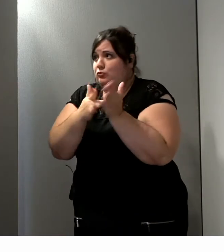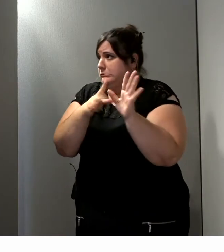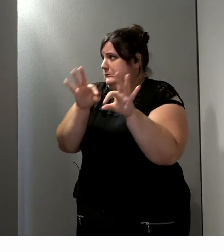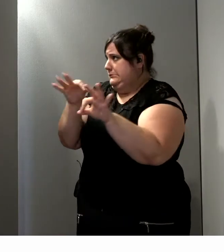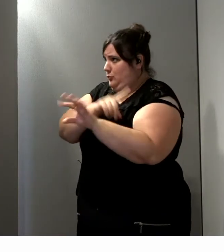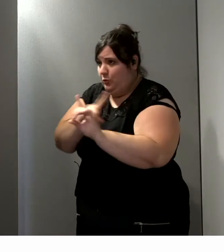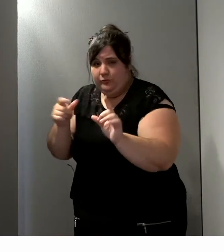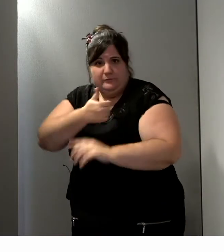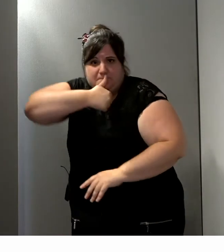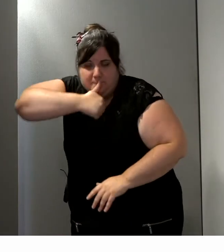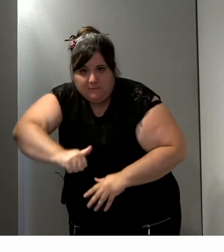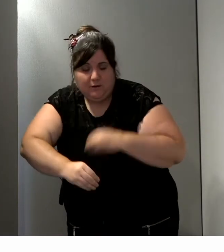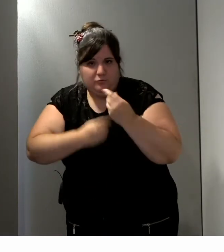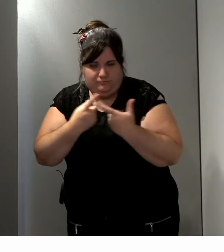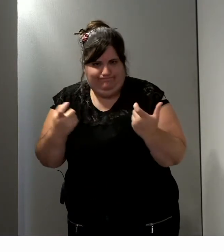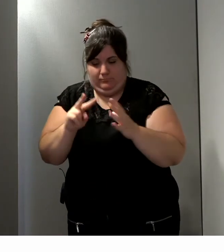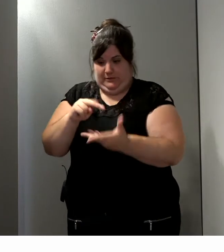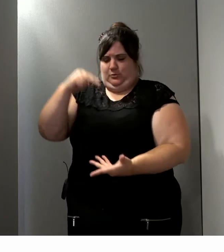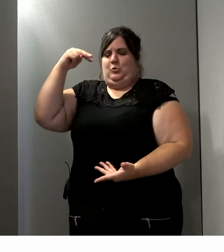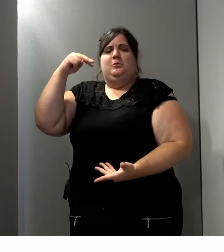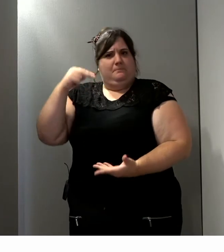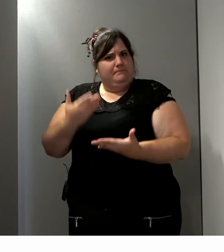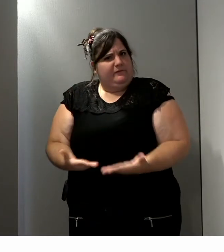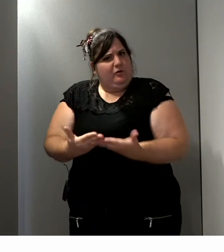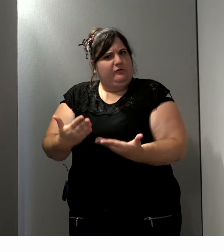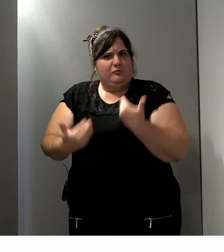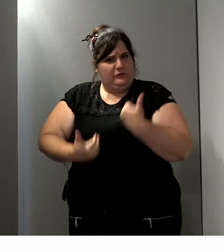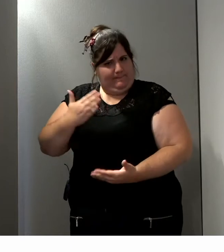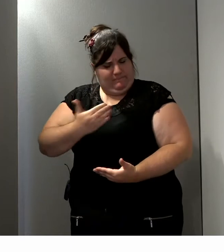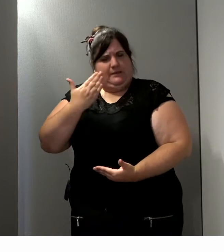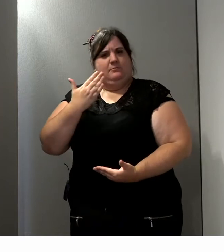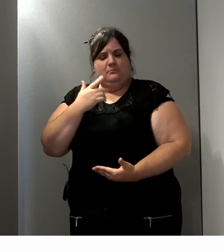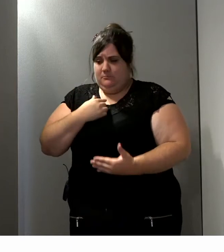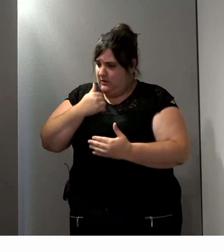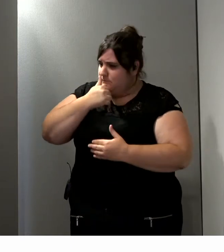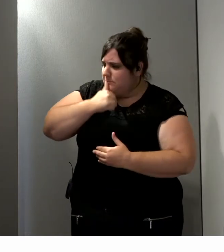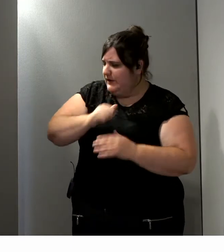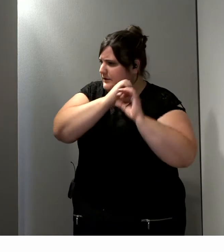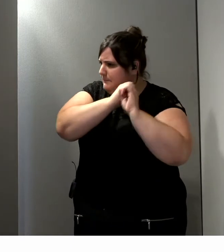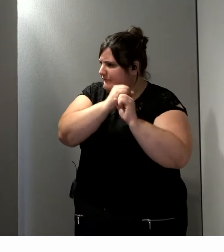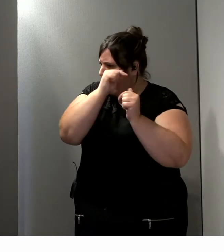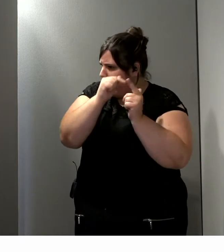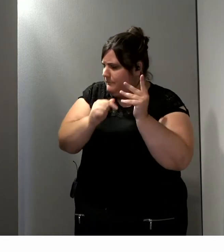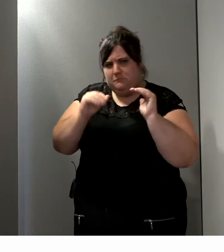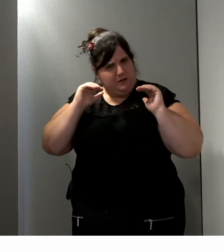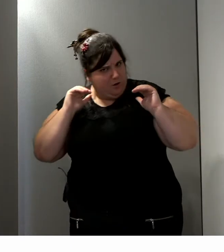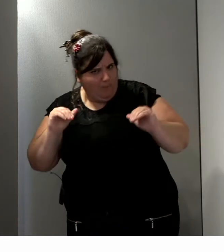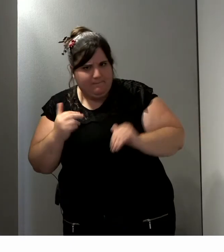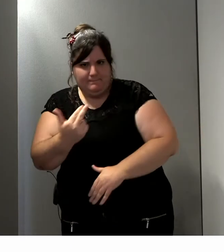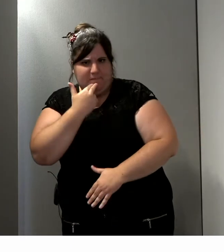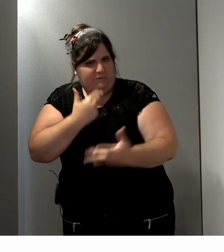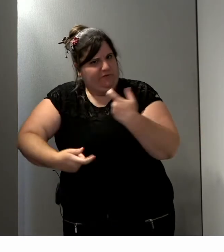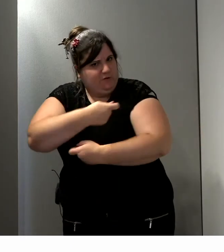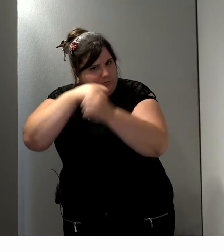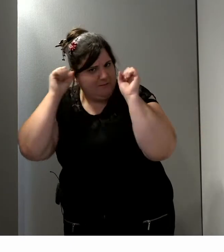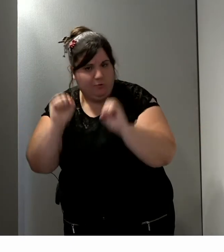manière de fonctionner en tant qu'entrepreneur ces conséquences-là. Et je sais fonctionner de manière performante malgré toutes ces conséquences-là. Le troisième frein